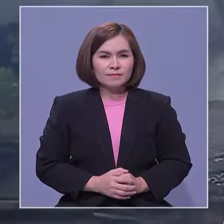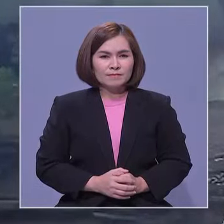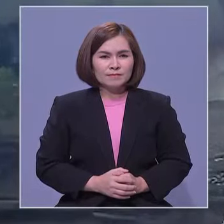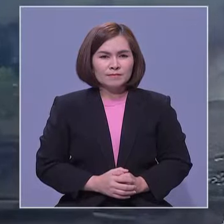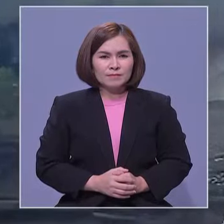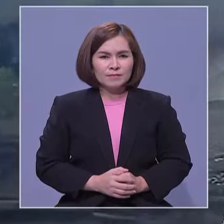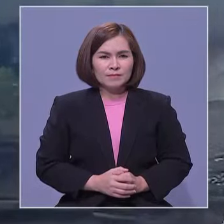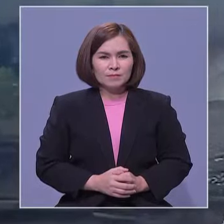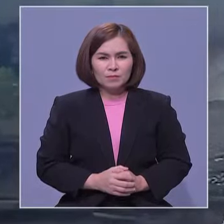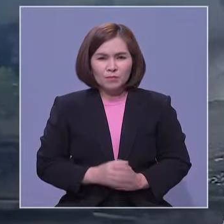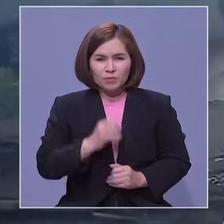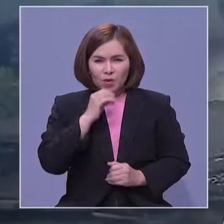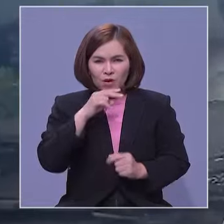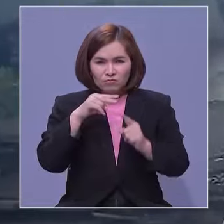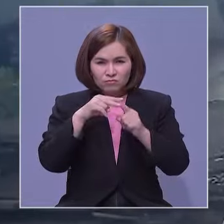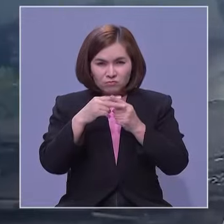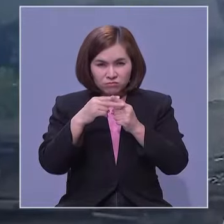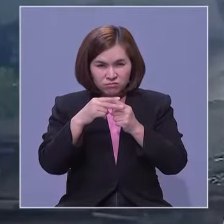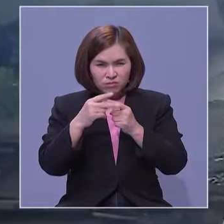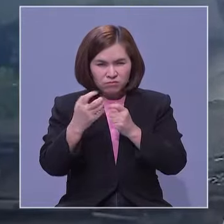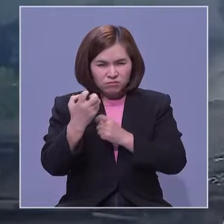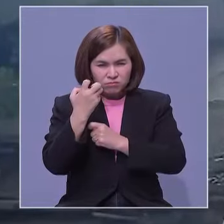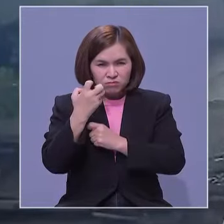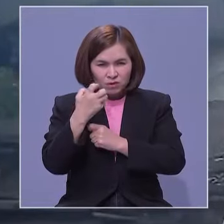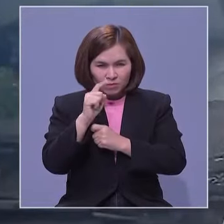ไปถอยหน่อยถอย